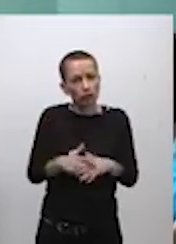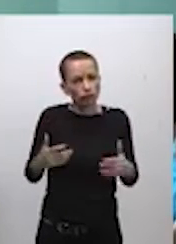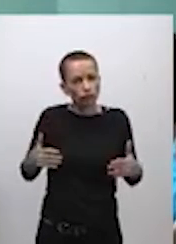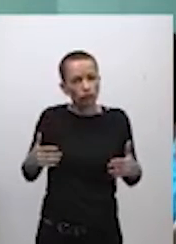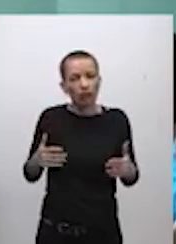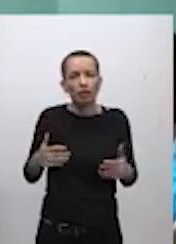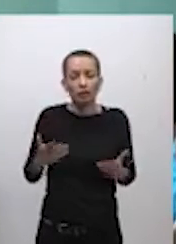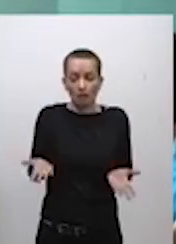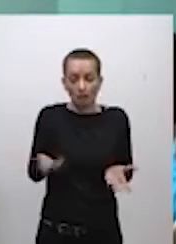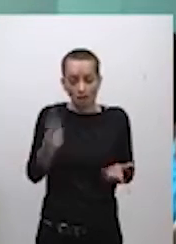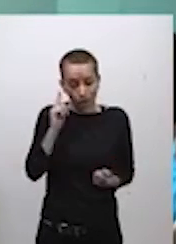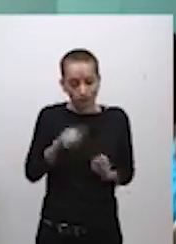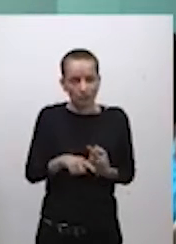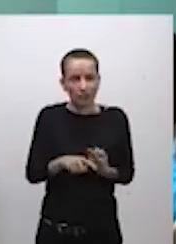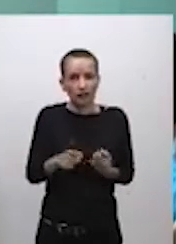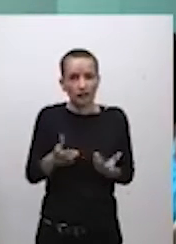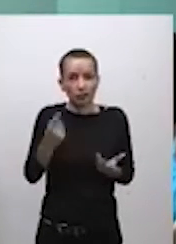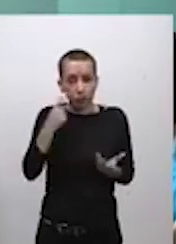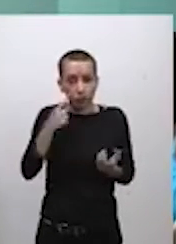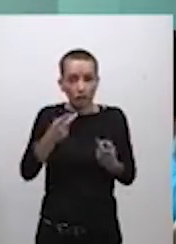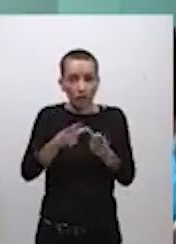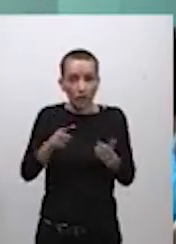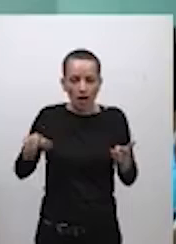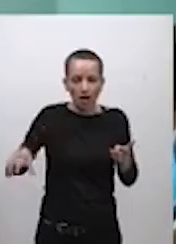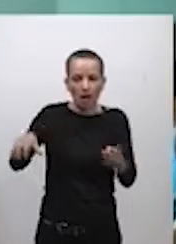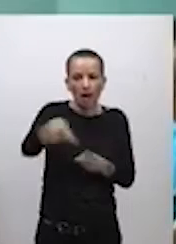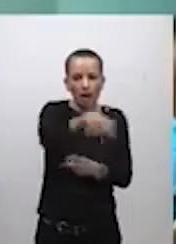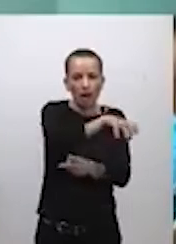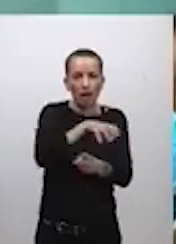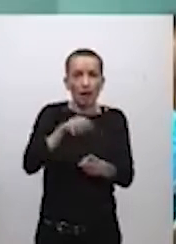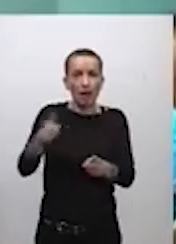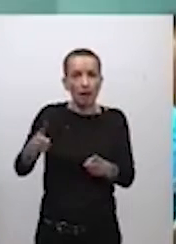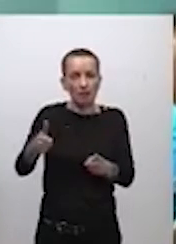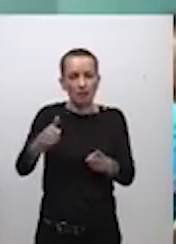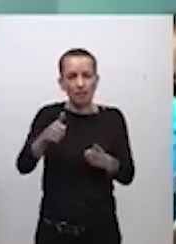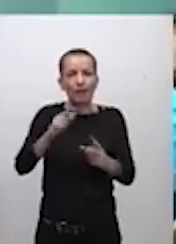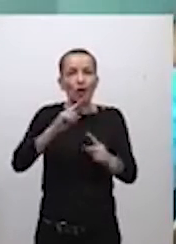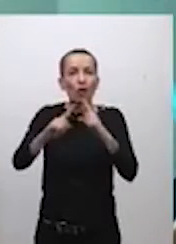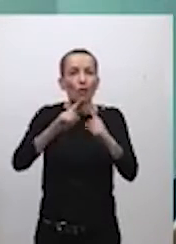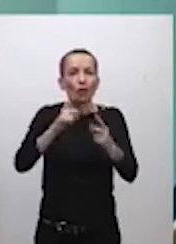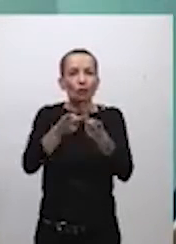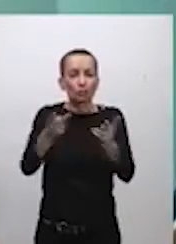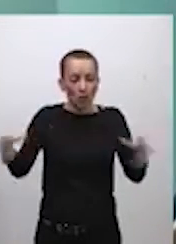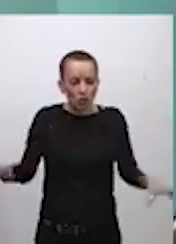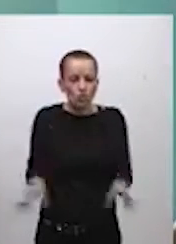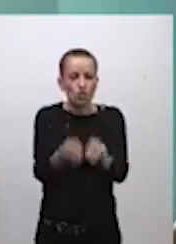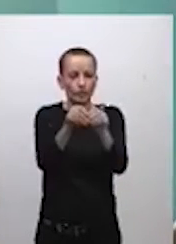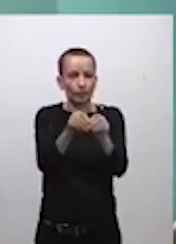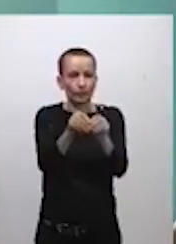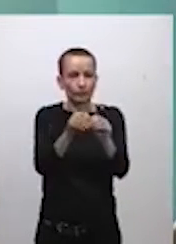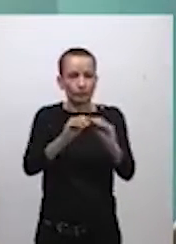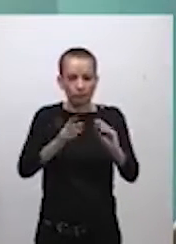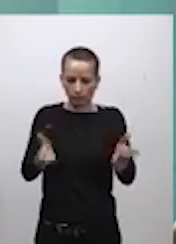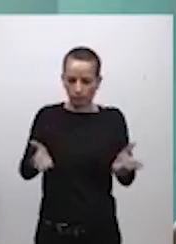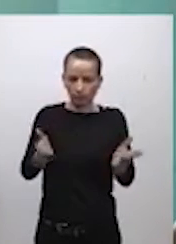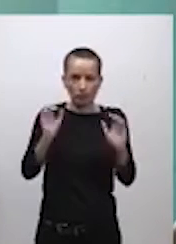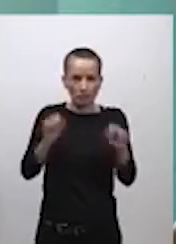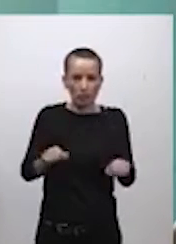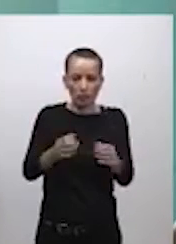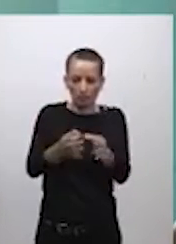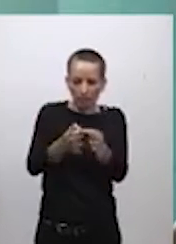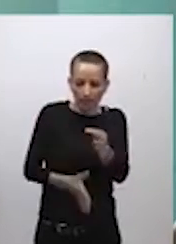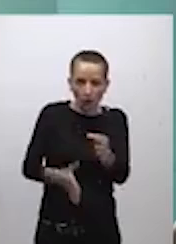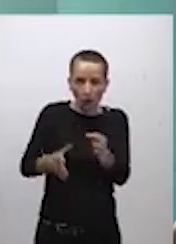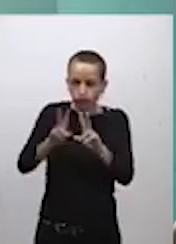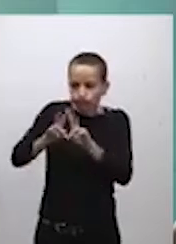mettre à disposition de l'ensemble des communes donc qui ont mutualisé la commande publique la possibilité de réaliser des bilans